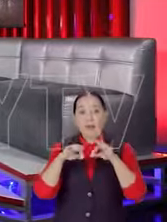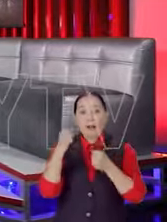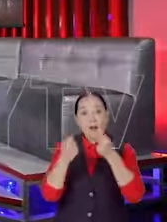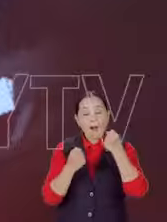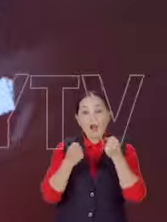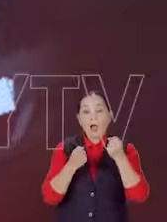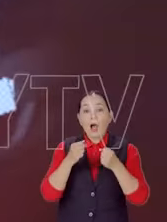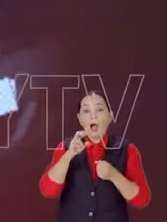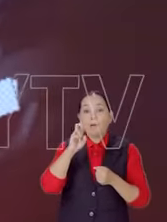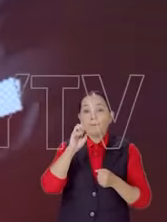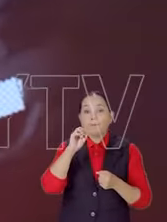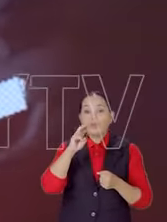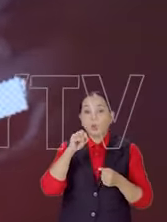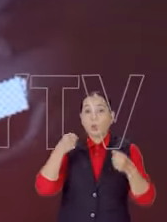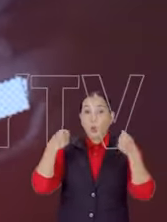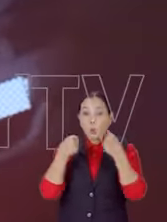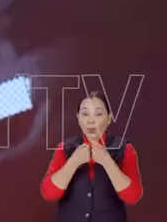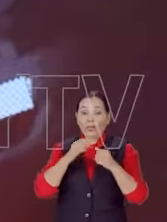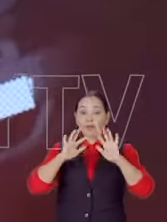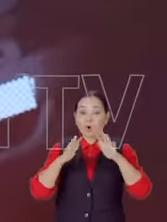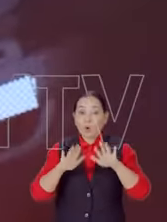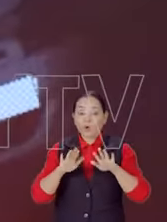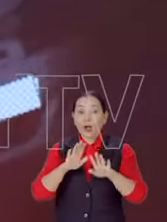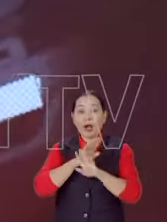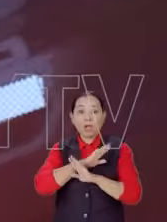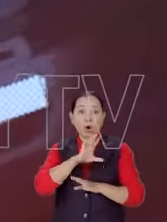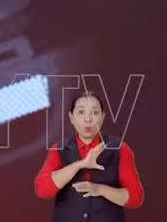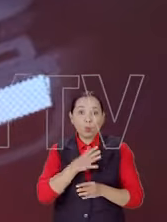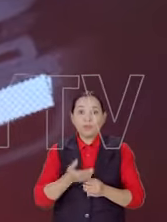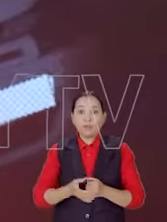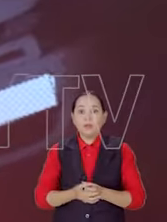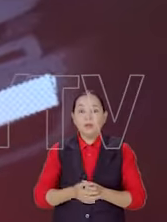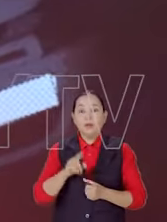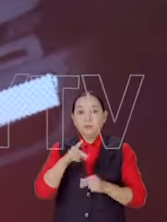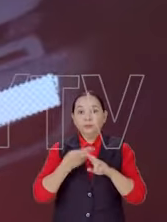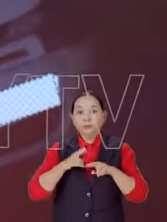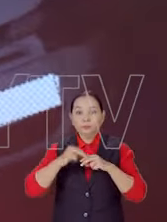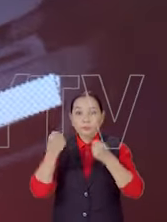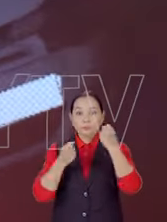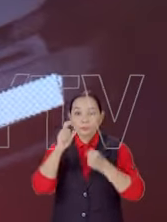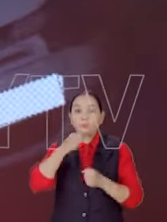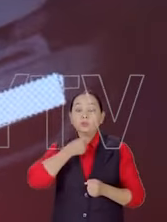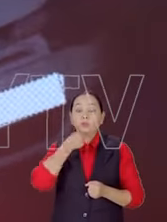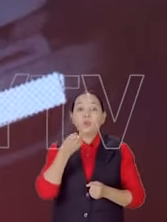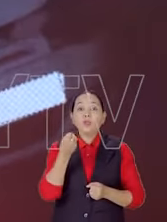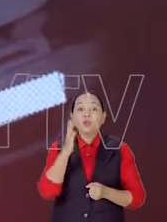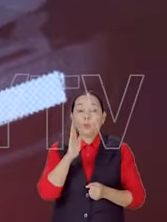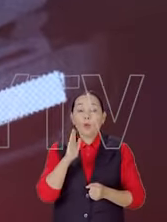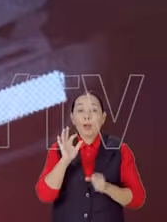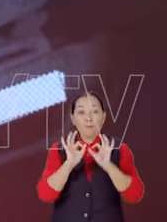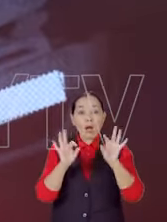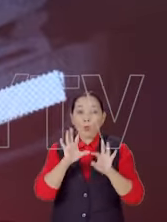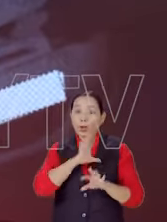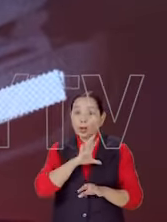haydovchisi beton plitaga borib urilgan voqea joyida halok bo'lgan. Ushbu haydovchining yoshi nechida ekani